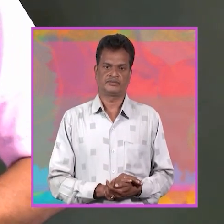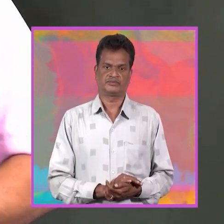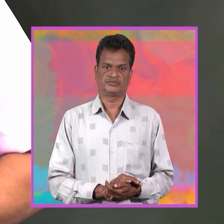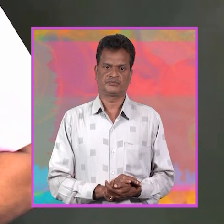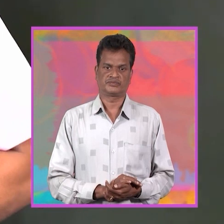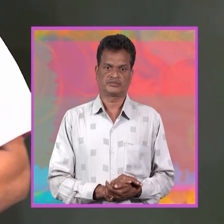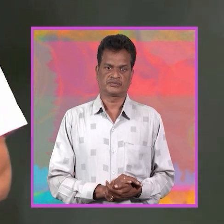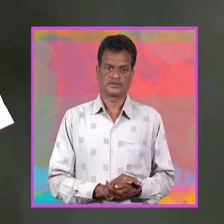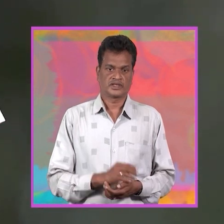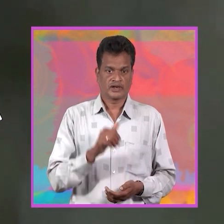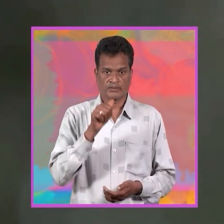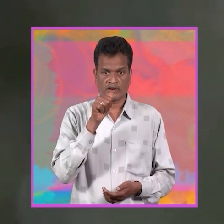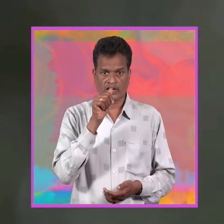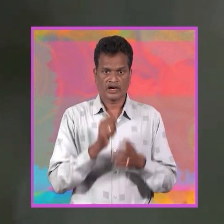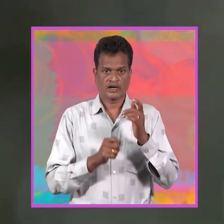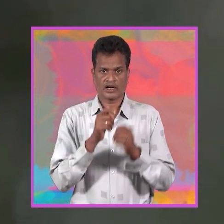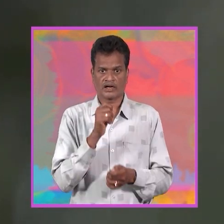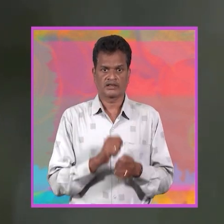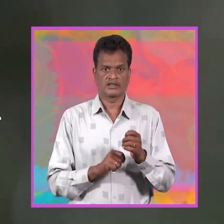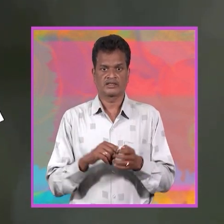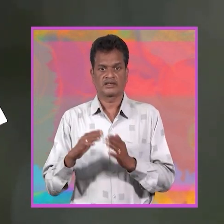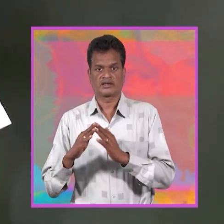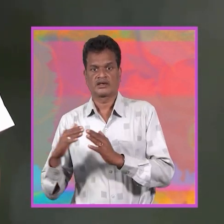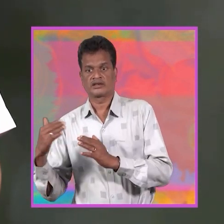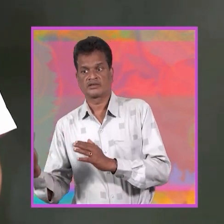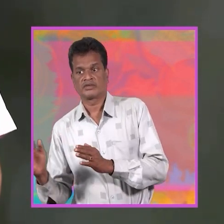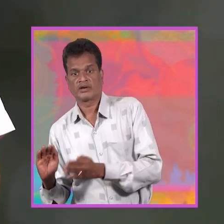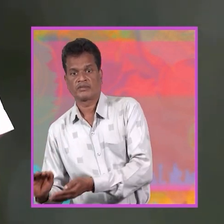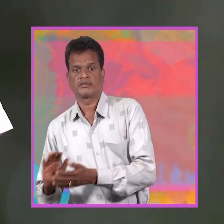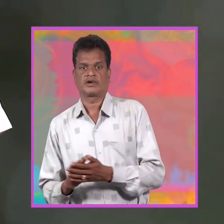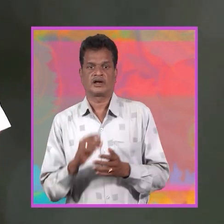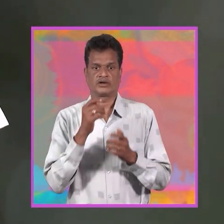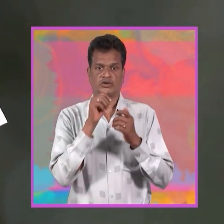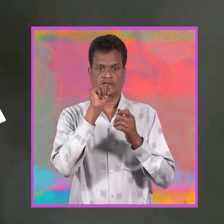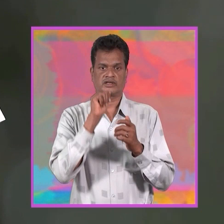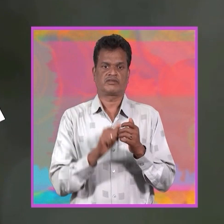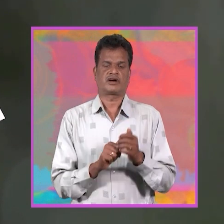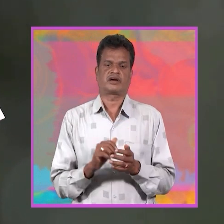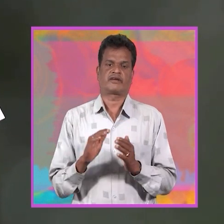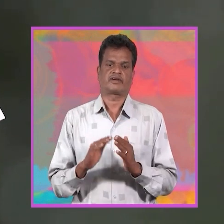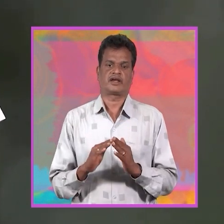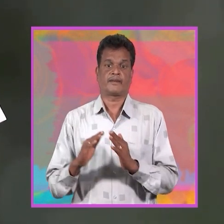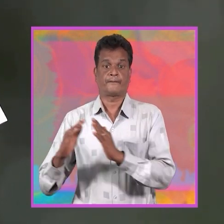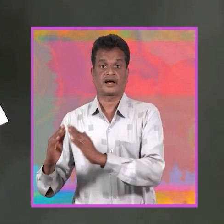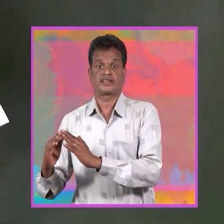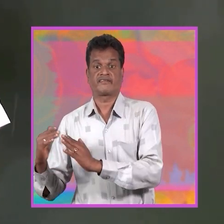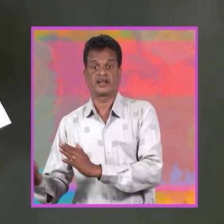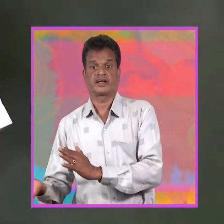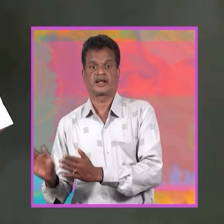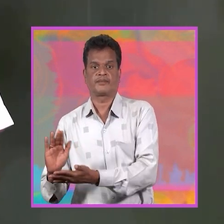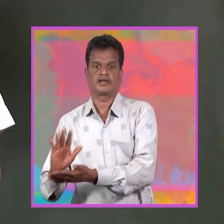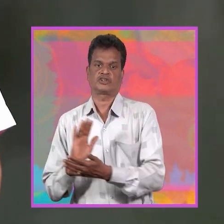பாலை குடித்து வாழவே பக்கத்து வீட்டில் பதுங்குமாம், பாலை குடித்து வாழவே பக்கத்து